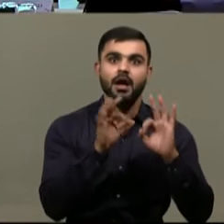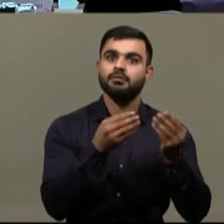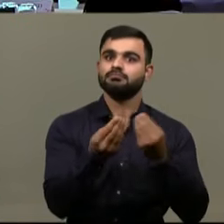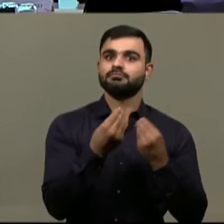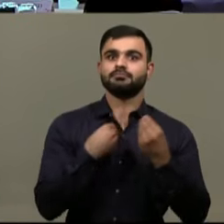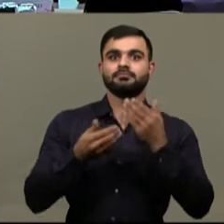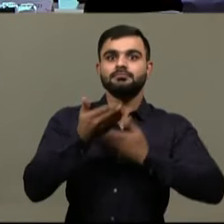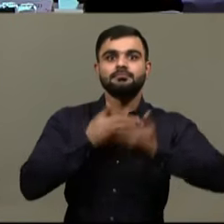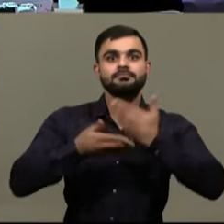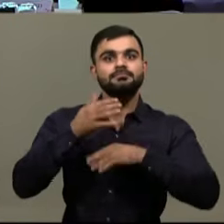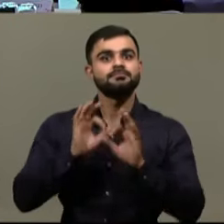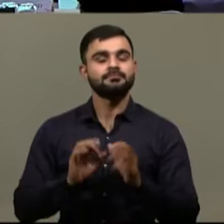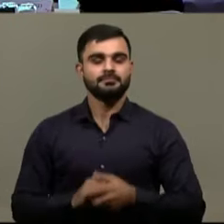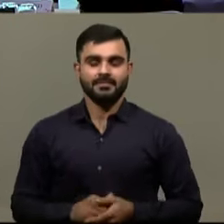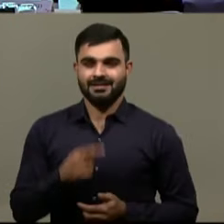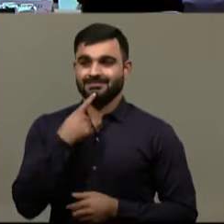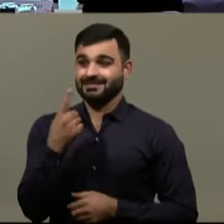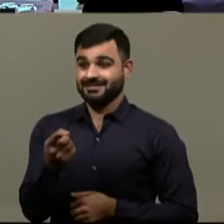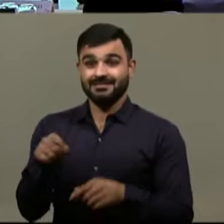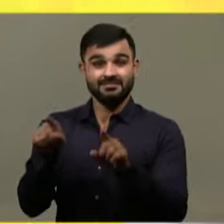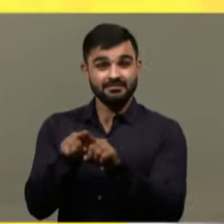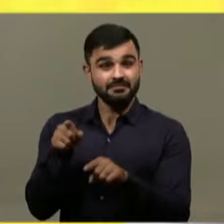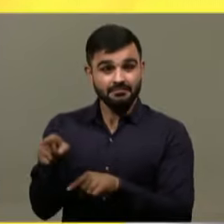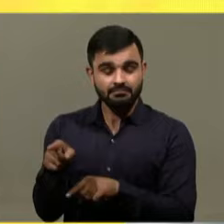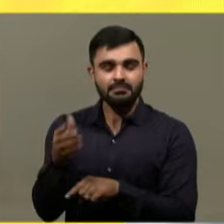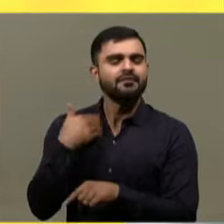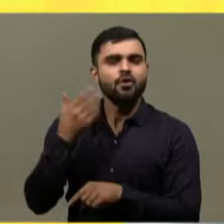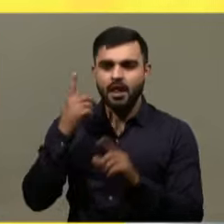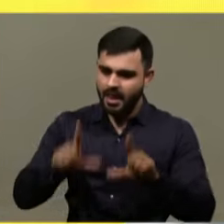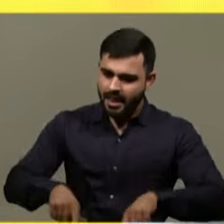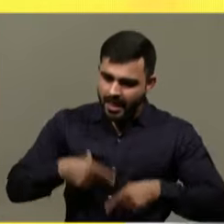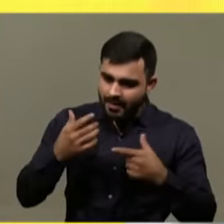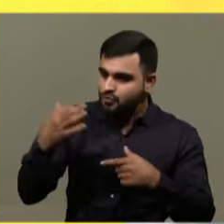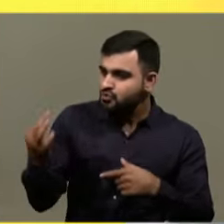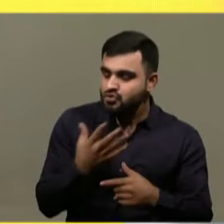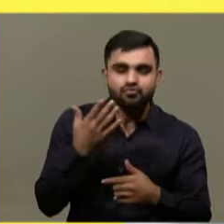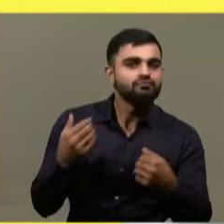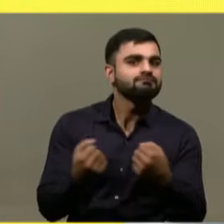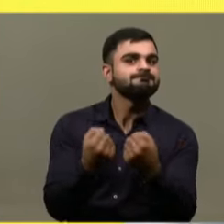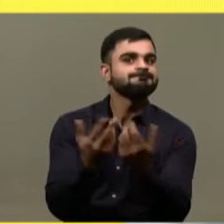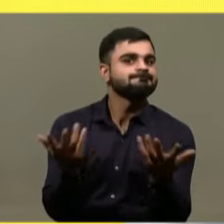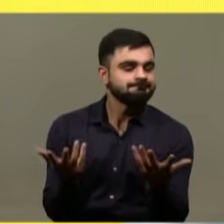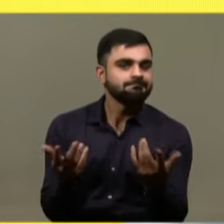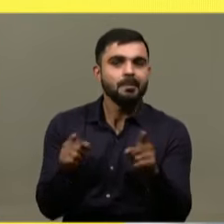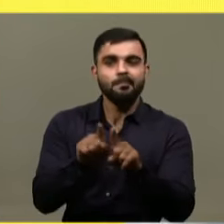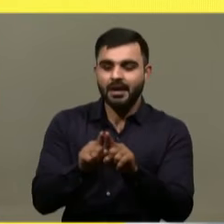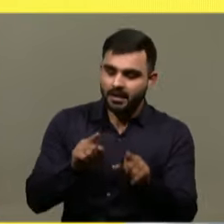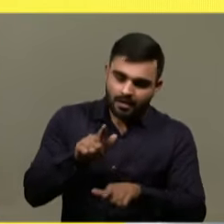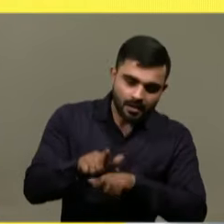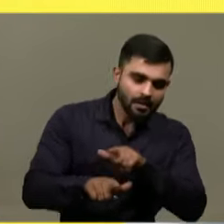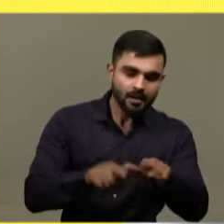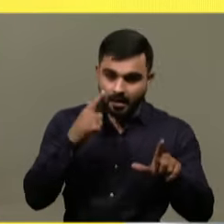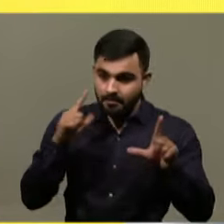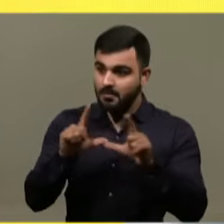मिली लेकिन जैसे आपने कहा कि व कहते हैं ना जिंदगी हर कदम एक नई जंग है तो हर कदम पर हमको